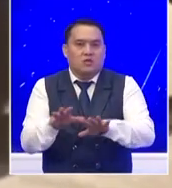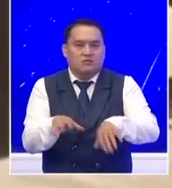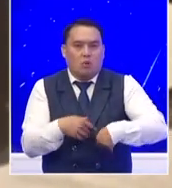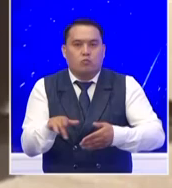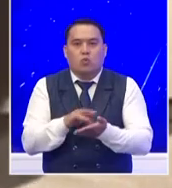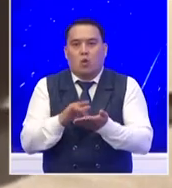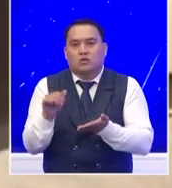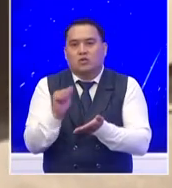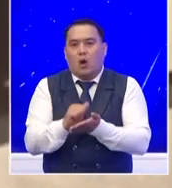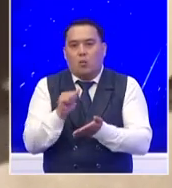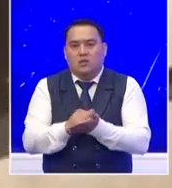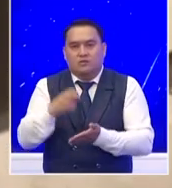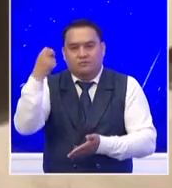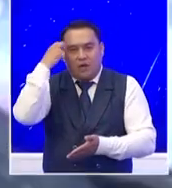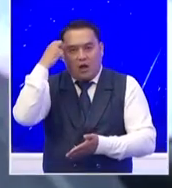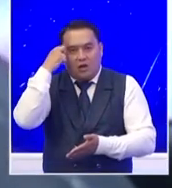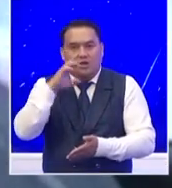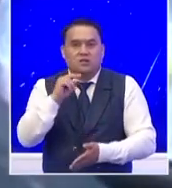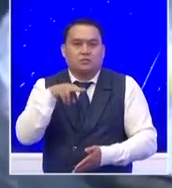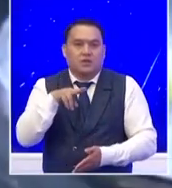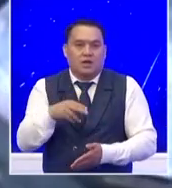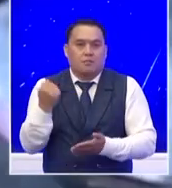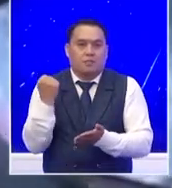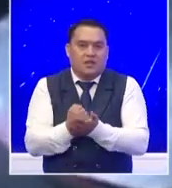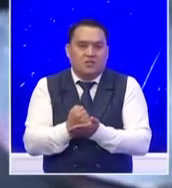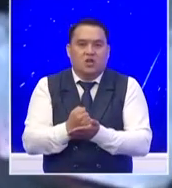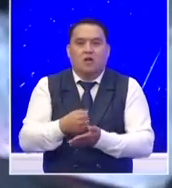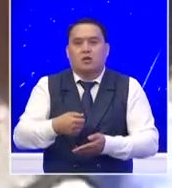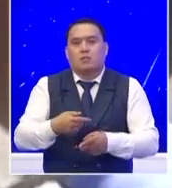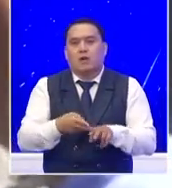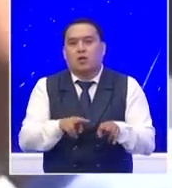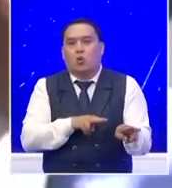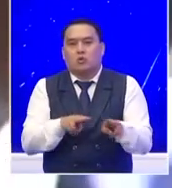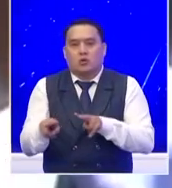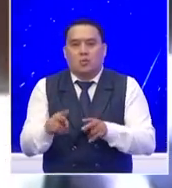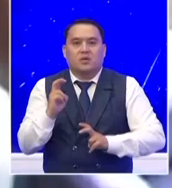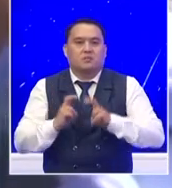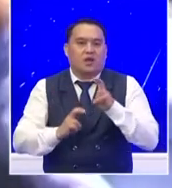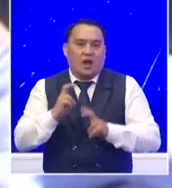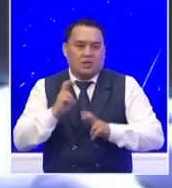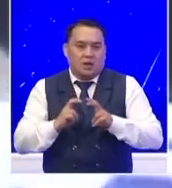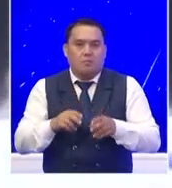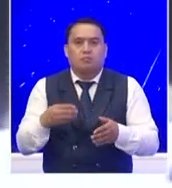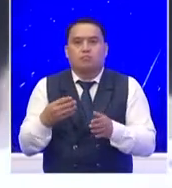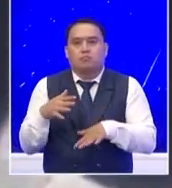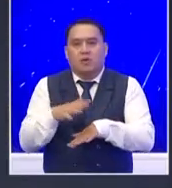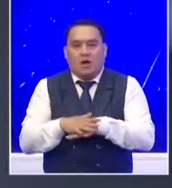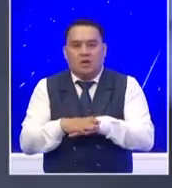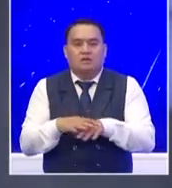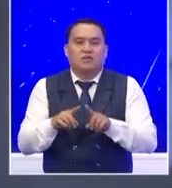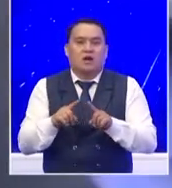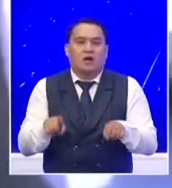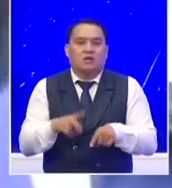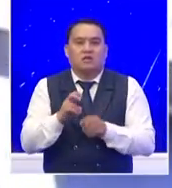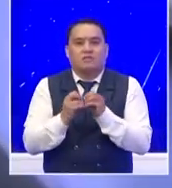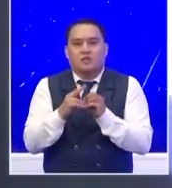изъятые бухгалтерские документы, флеш-карты с АЦП, печати и штампы подконтрольных ОПГ предприятий, банковские карты, денежные средства